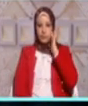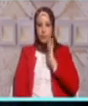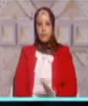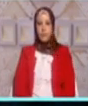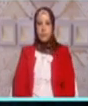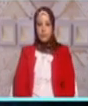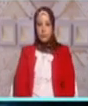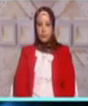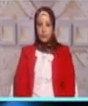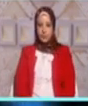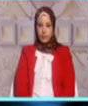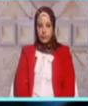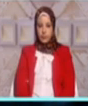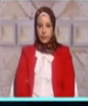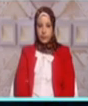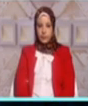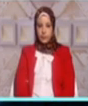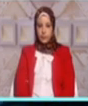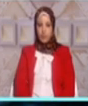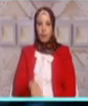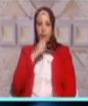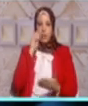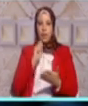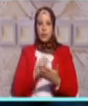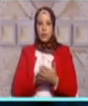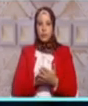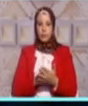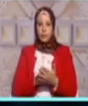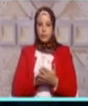فندم. لا اتفضل. وده